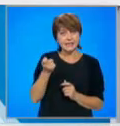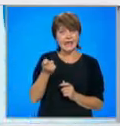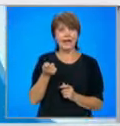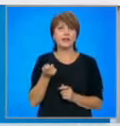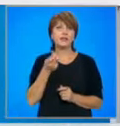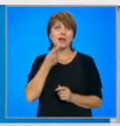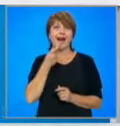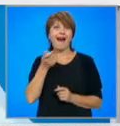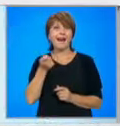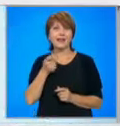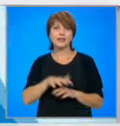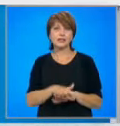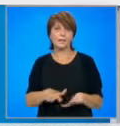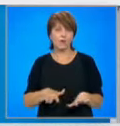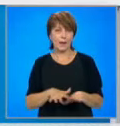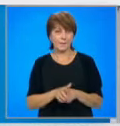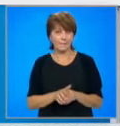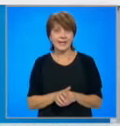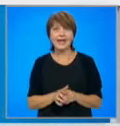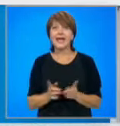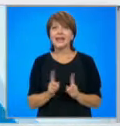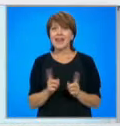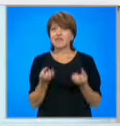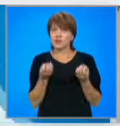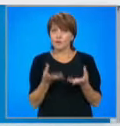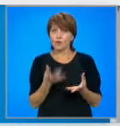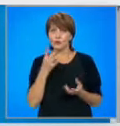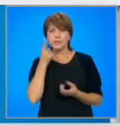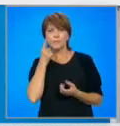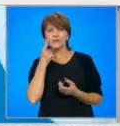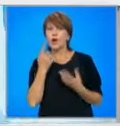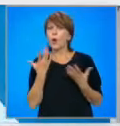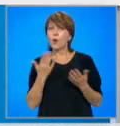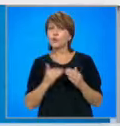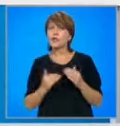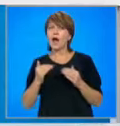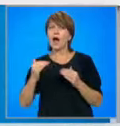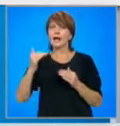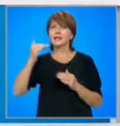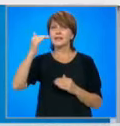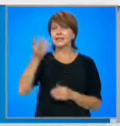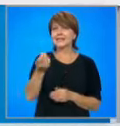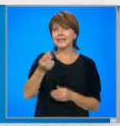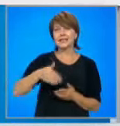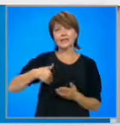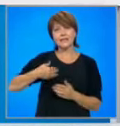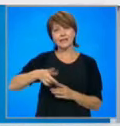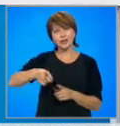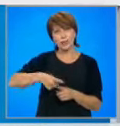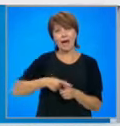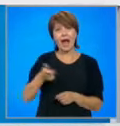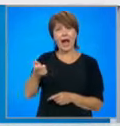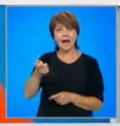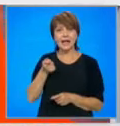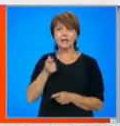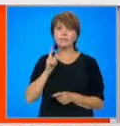море? Според финансови анализатори, заради невъзможността да се предвиди колко ще растат цените през следващите месеци, кредитът